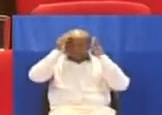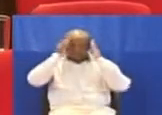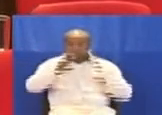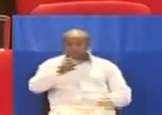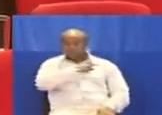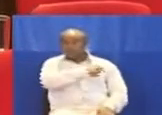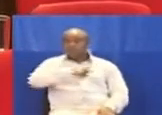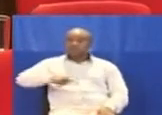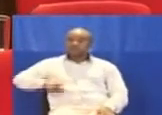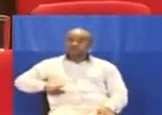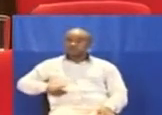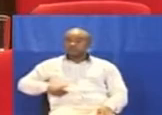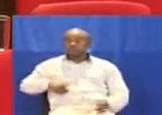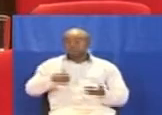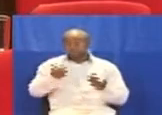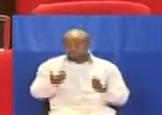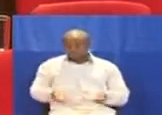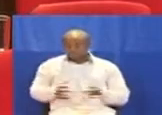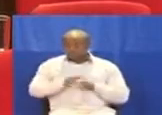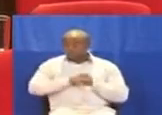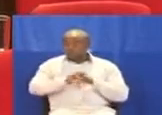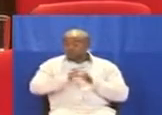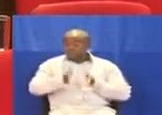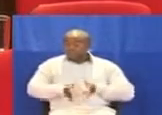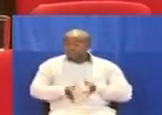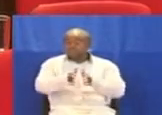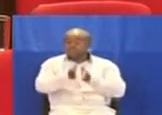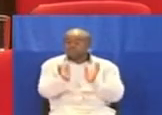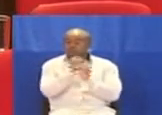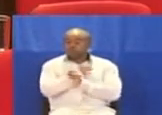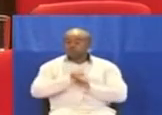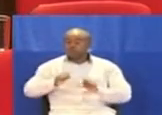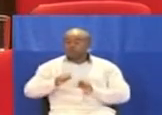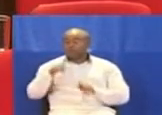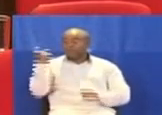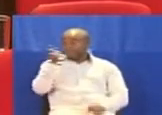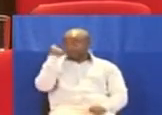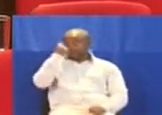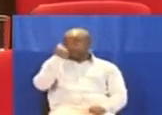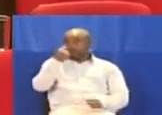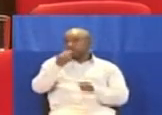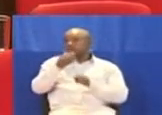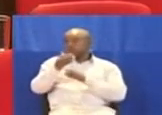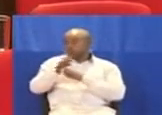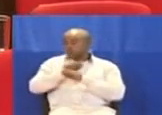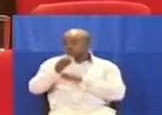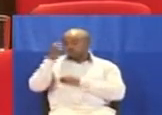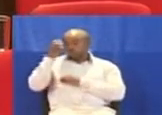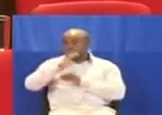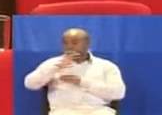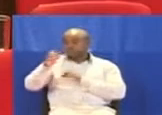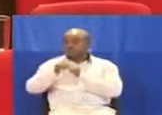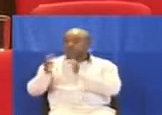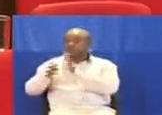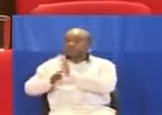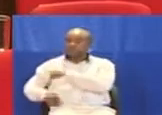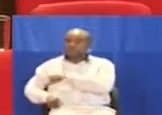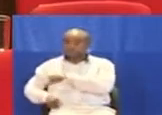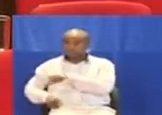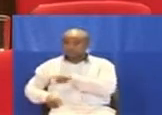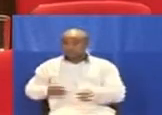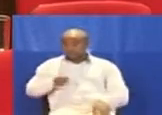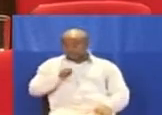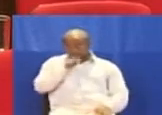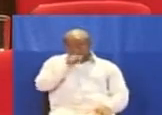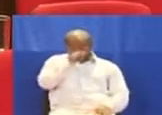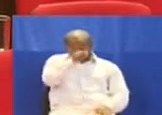kuja na approach ya kuweza kulikomboa taifa kutoka kwenye janga hili la COVID-19. Na azimio hili lilisomwa na ndugu